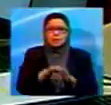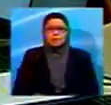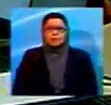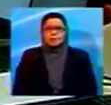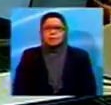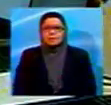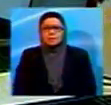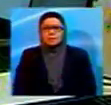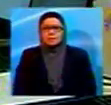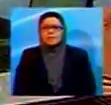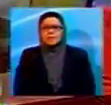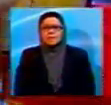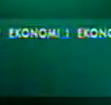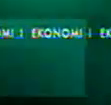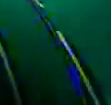berita